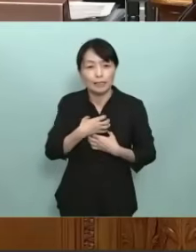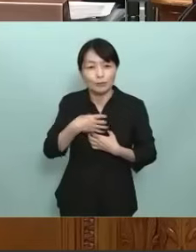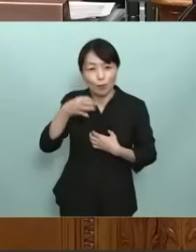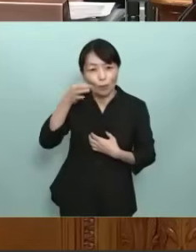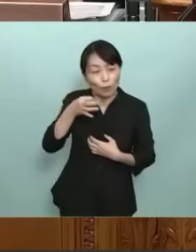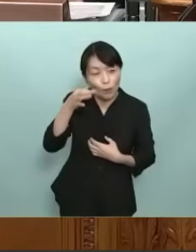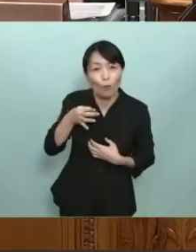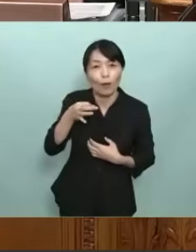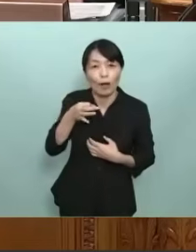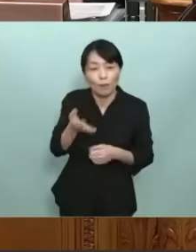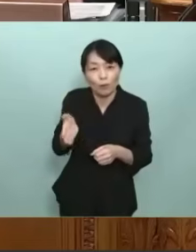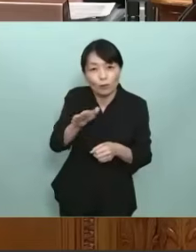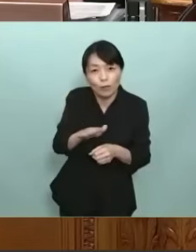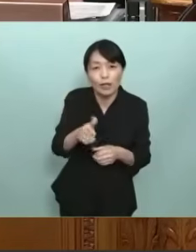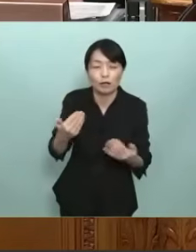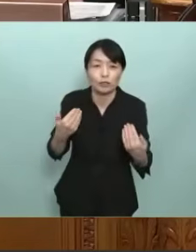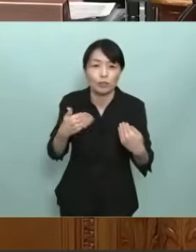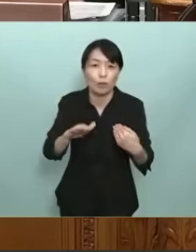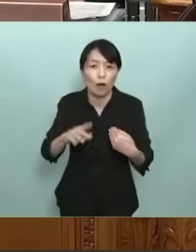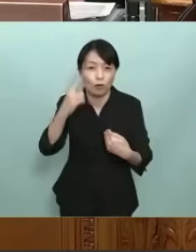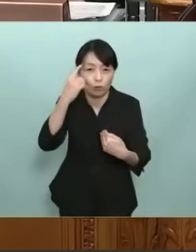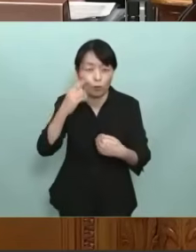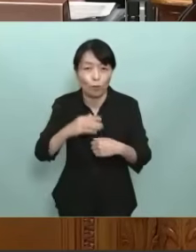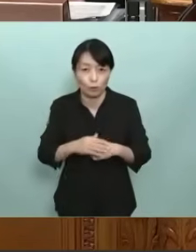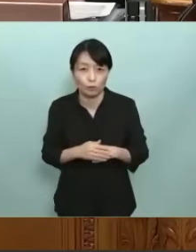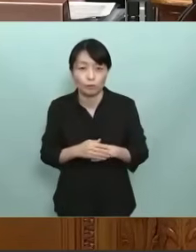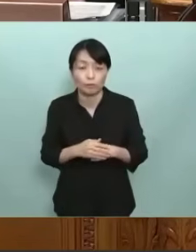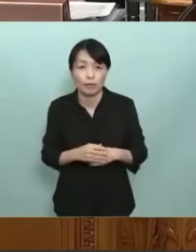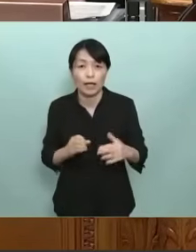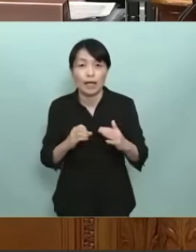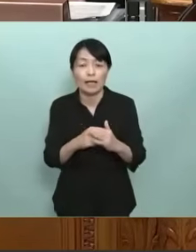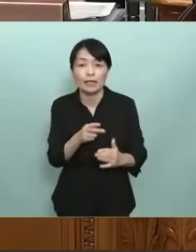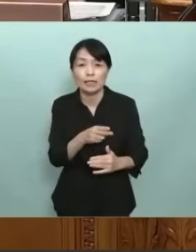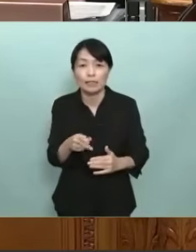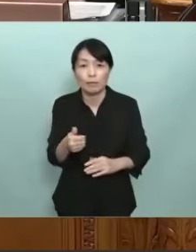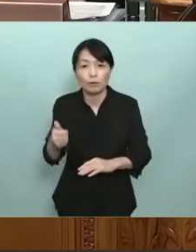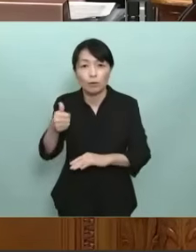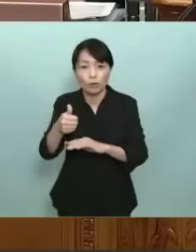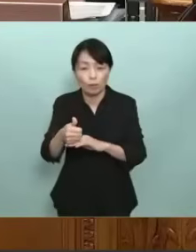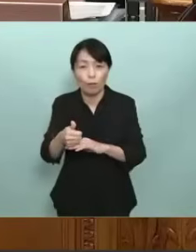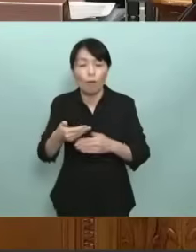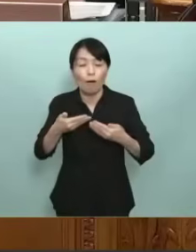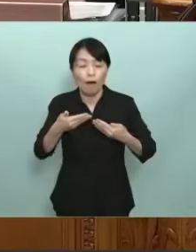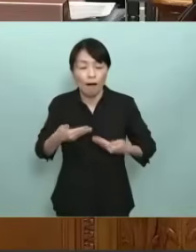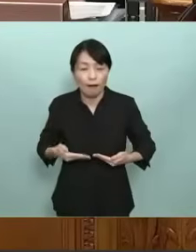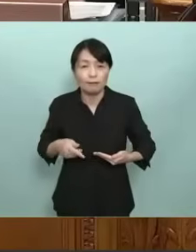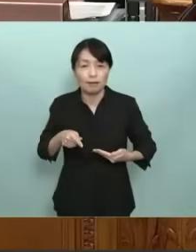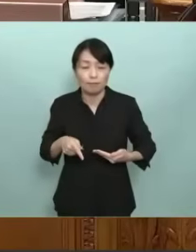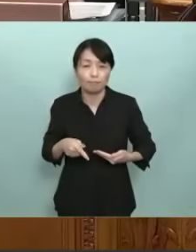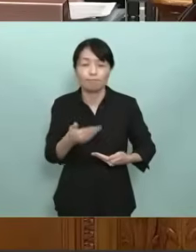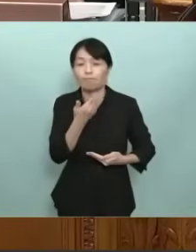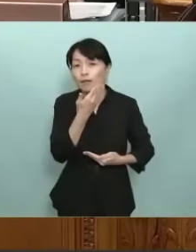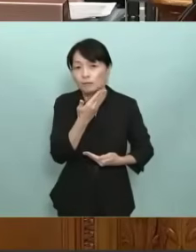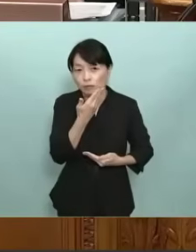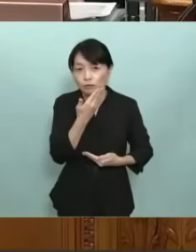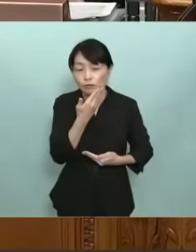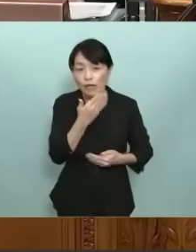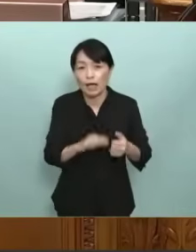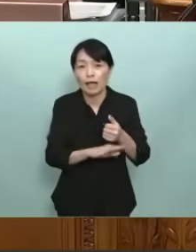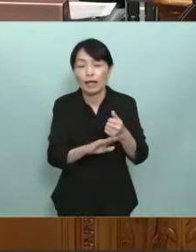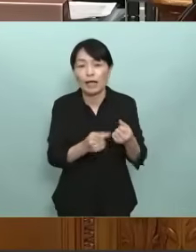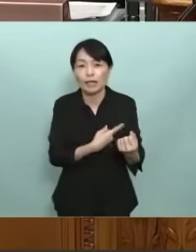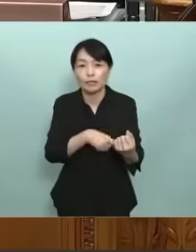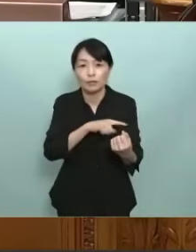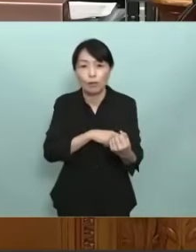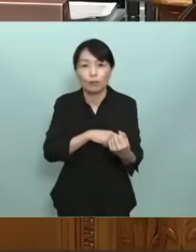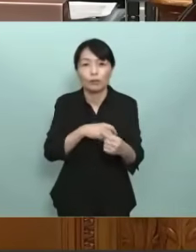べきではないでしょうかまた石場総理は安全を大前提とした原子力発電の